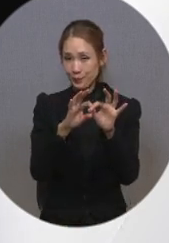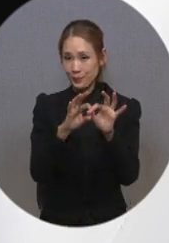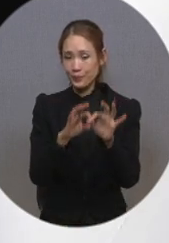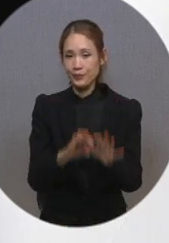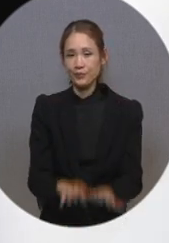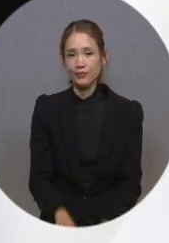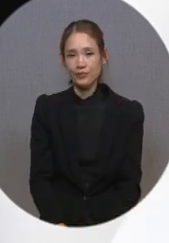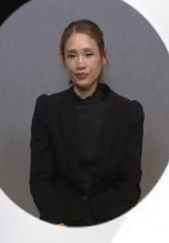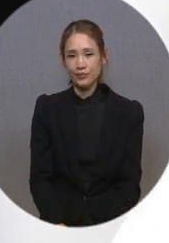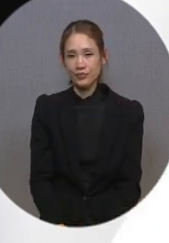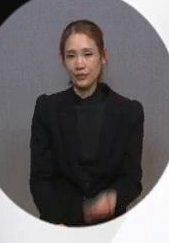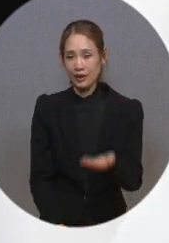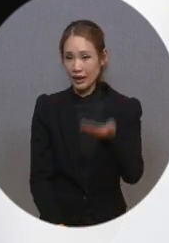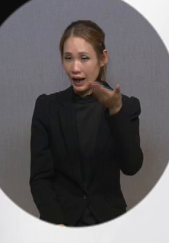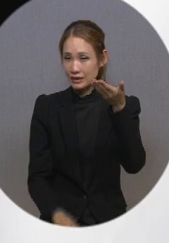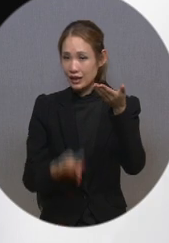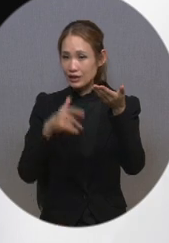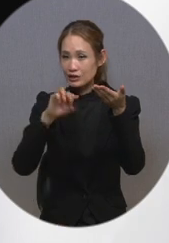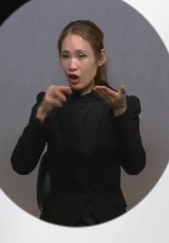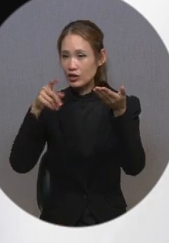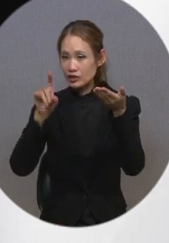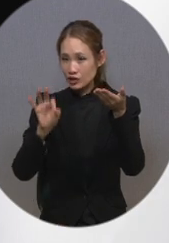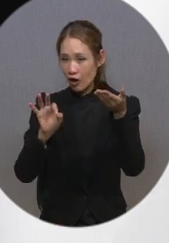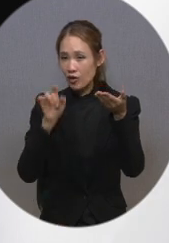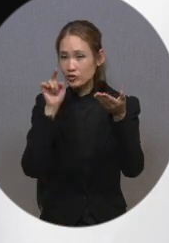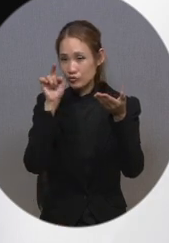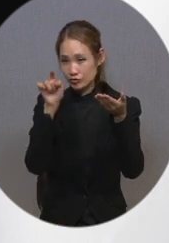상단의 설정 메뉴에 진입합니다.